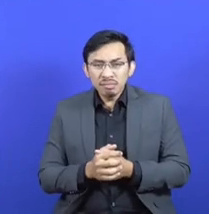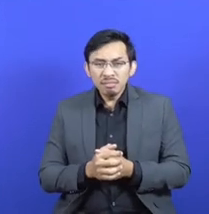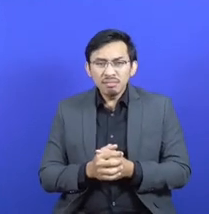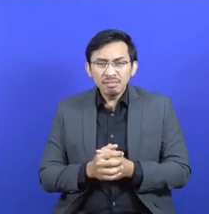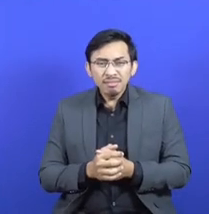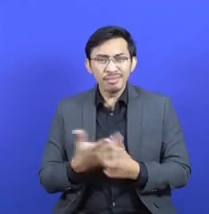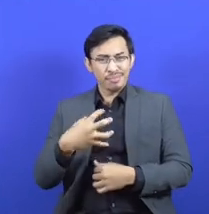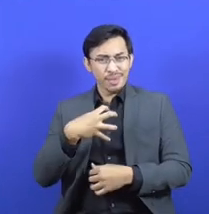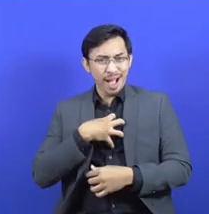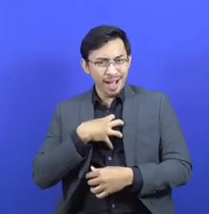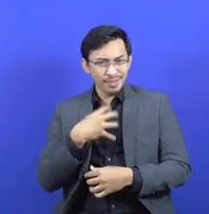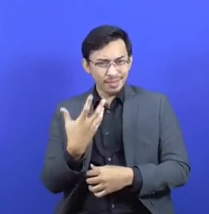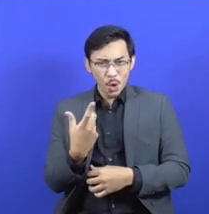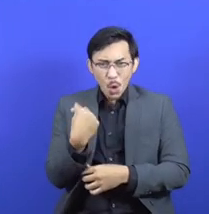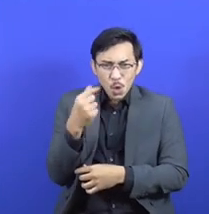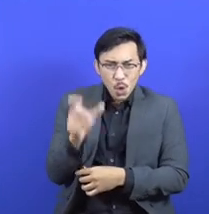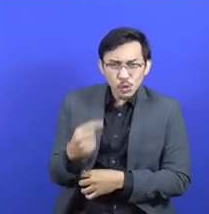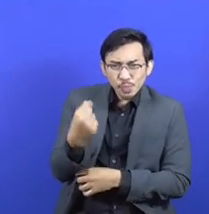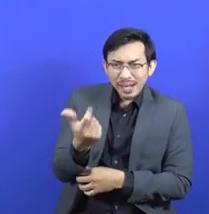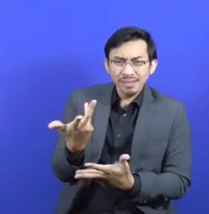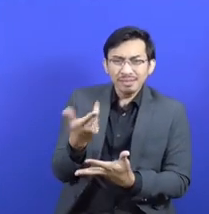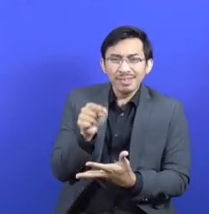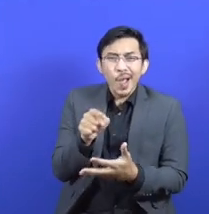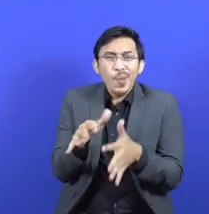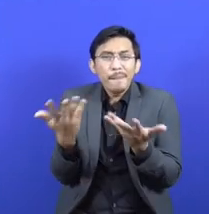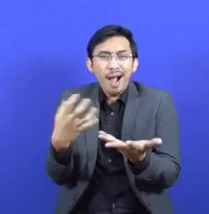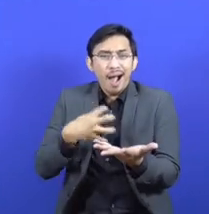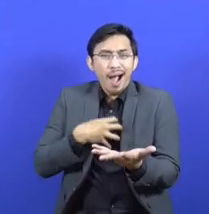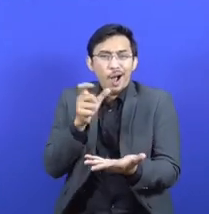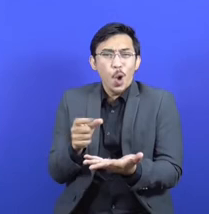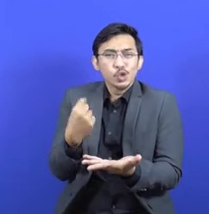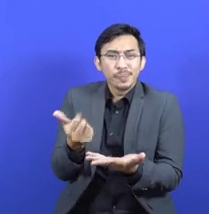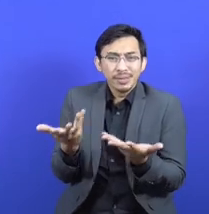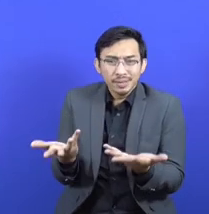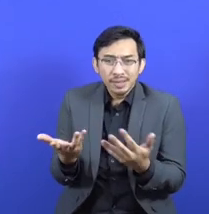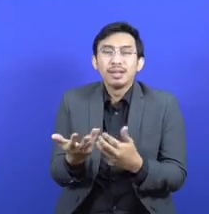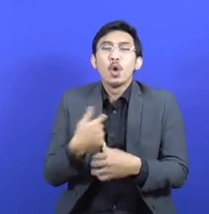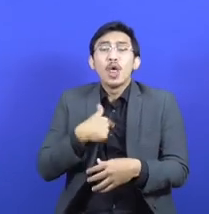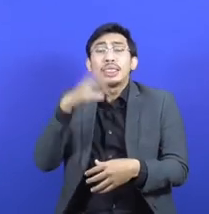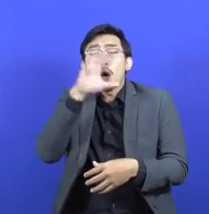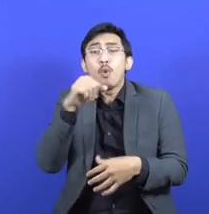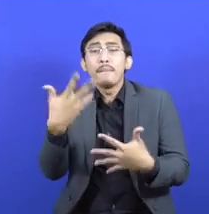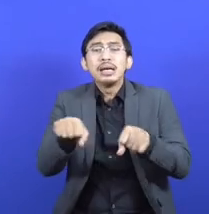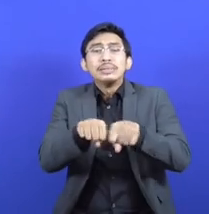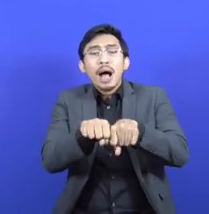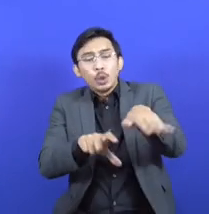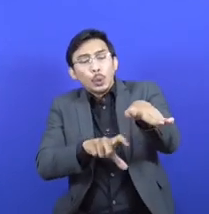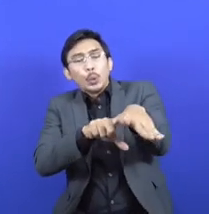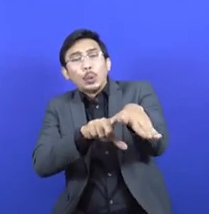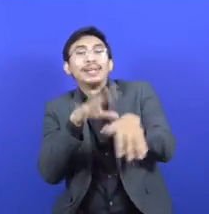rusak? Hak konsumen? Apa itu ya hak konsumen, Mas Dit? Aku tahu ya cuma hak sepatu. Mohon